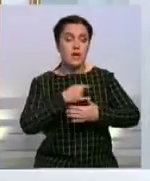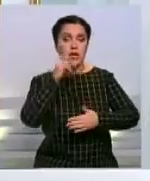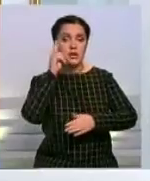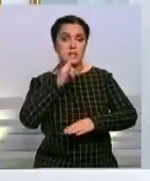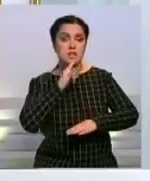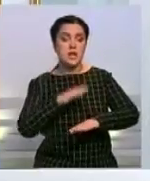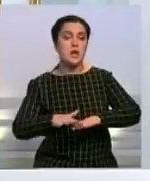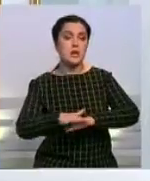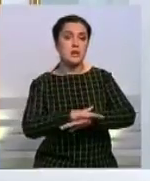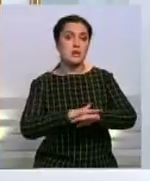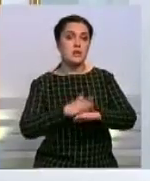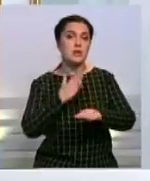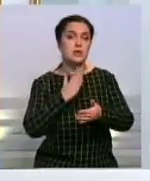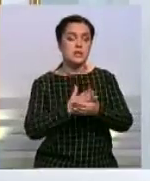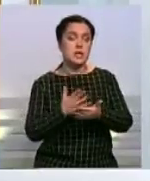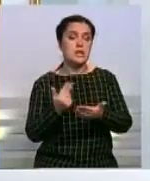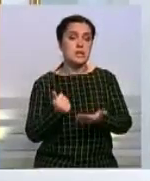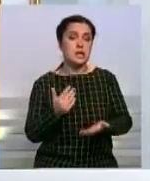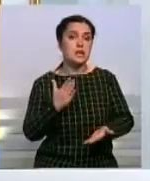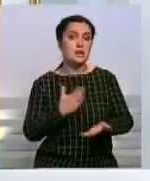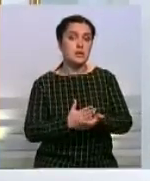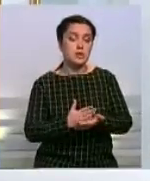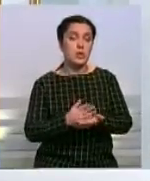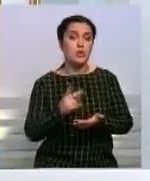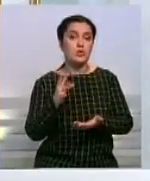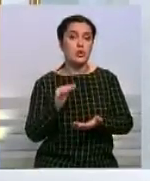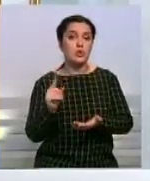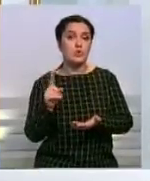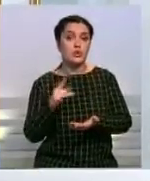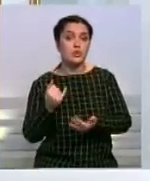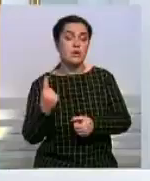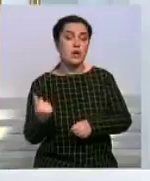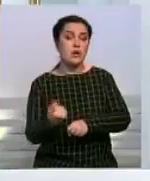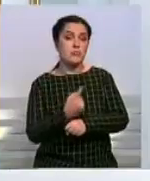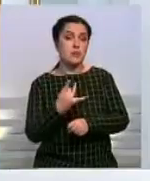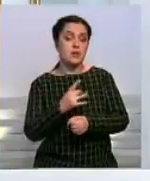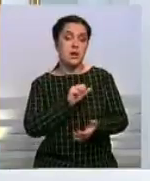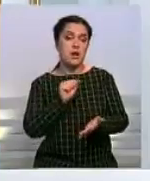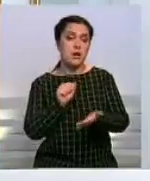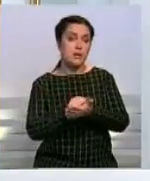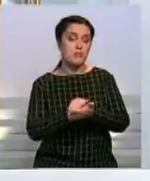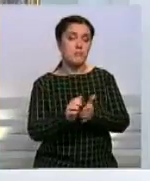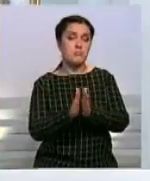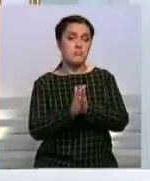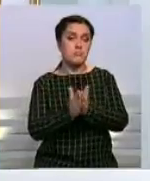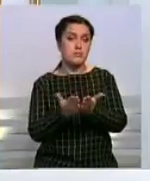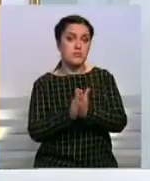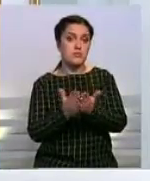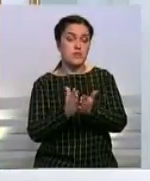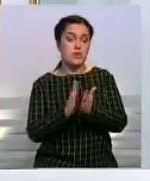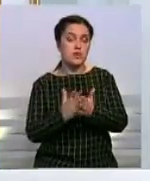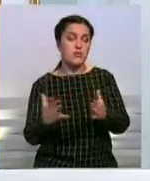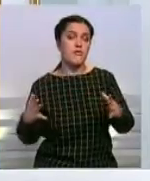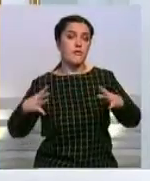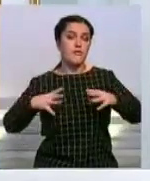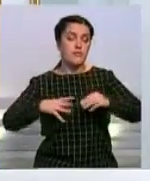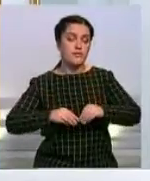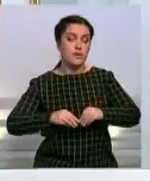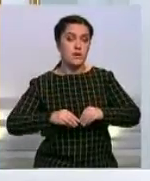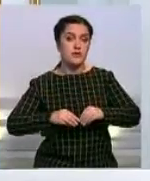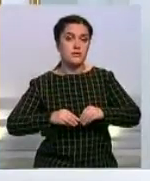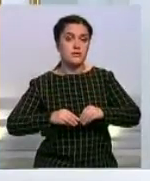графической науки конечно известны но то что они впервые вот издаются как воедино и в